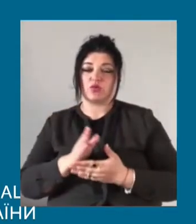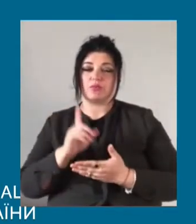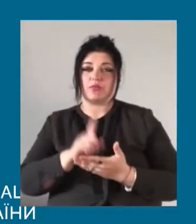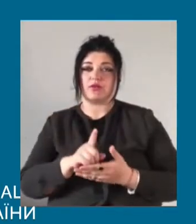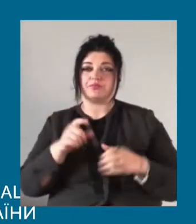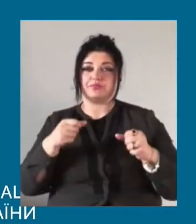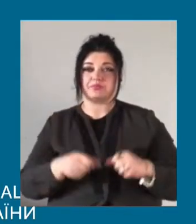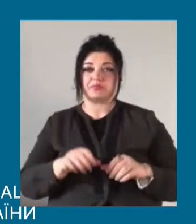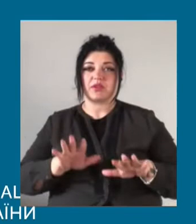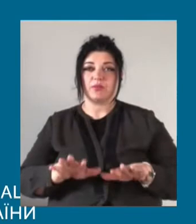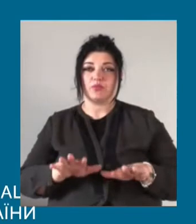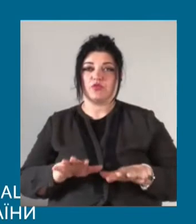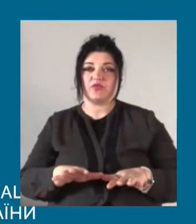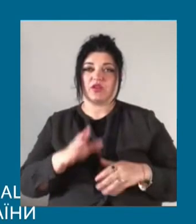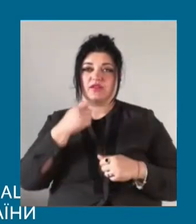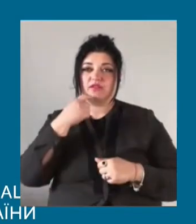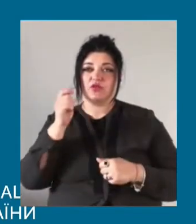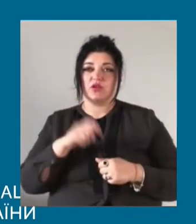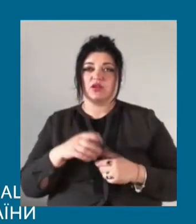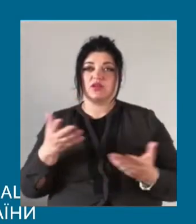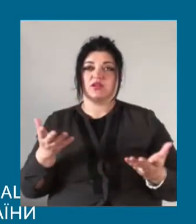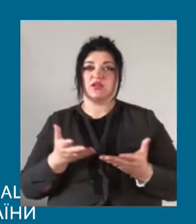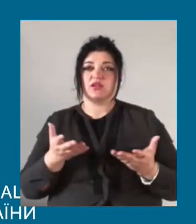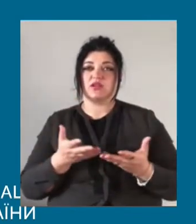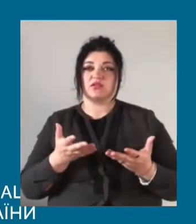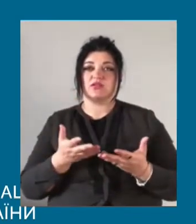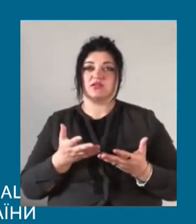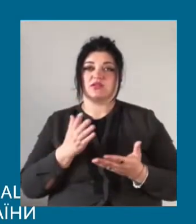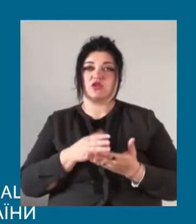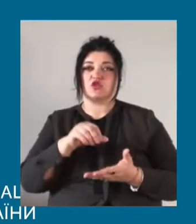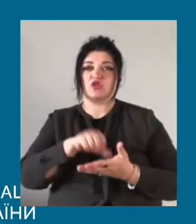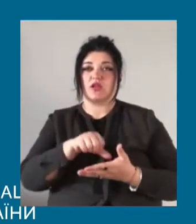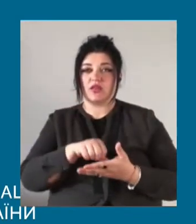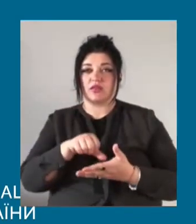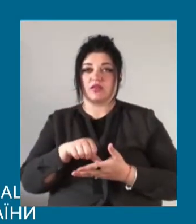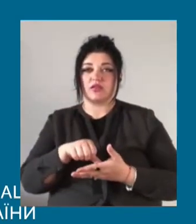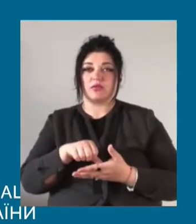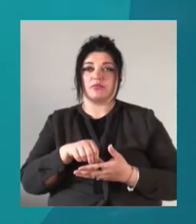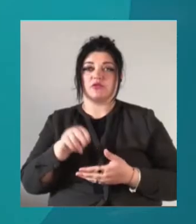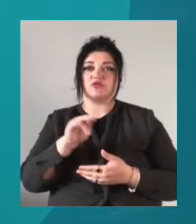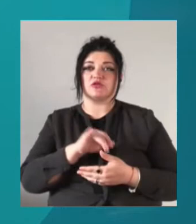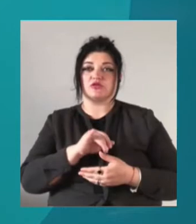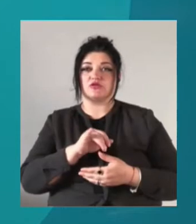тимчасово чи тривало в Україні, які є членами сімей чи дипломатами.